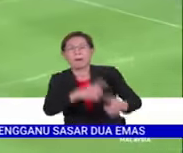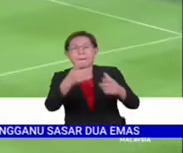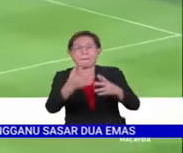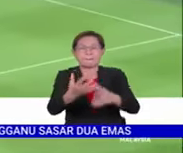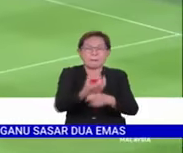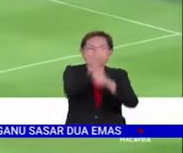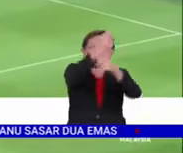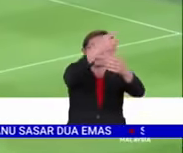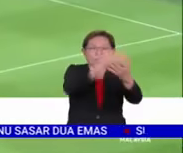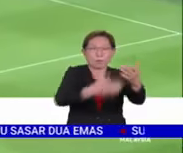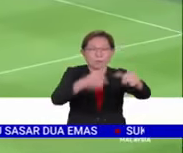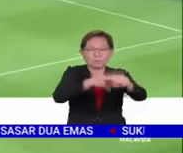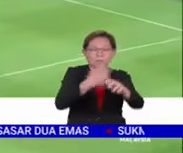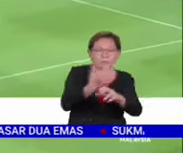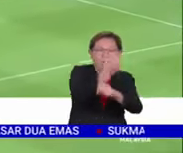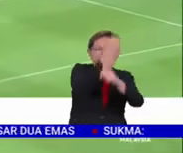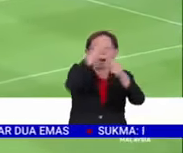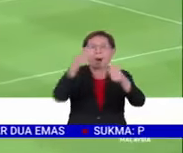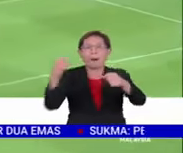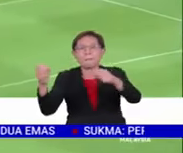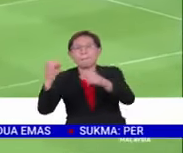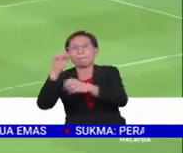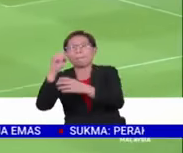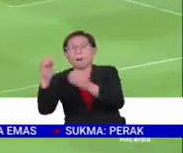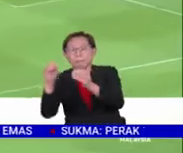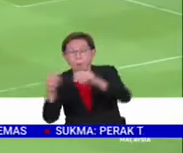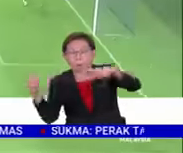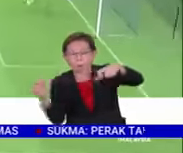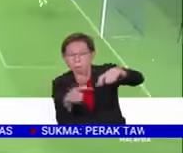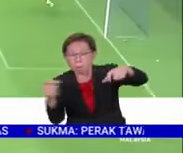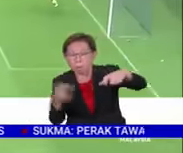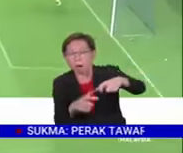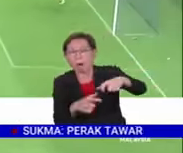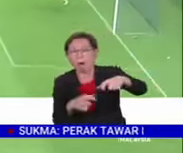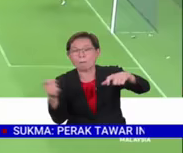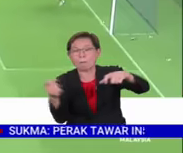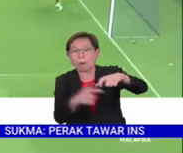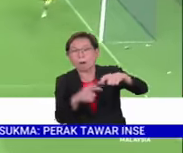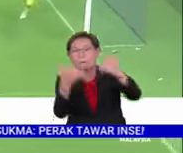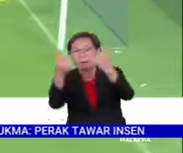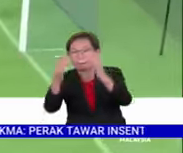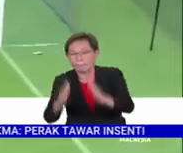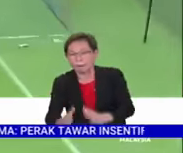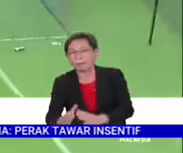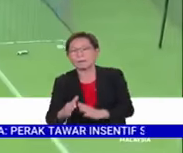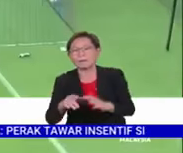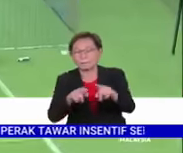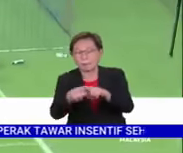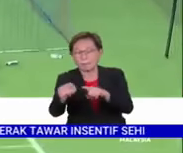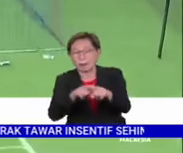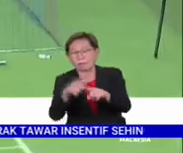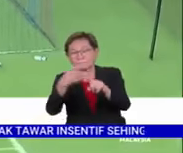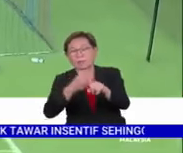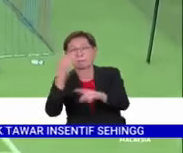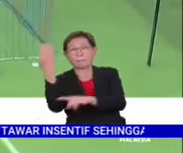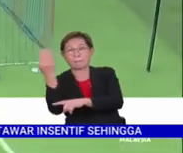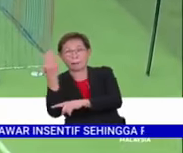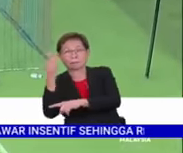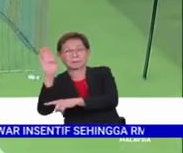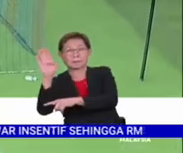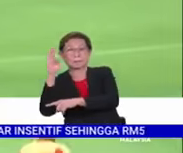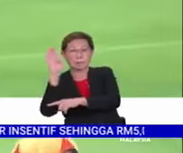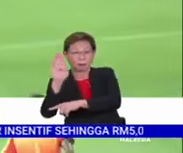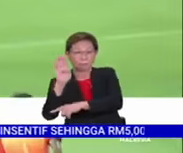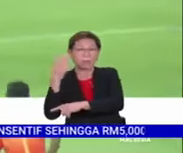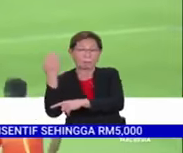pertama dan memulakan pesta gol sawa minit ke-13 menerusi Fernando Forestieri. Penyerang sensasi dari Brazil, Bergson da Silva